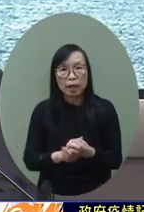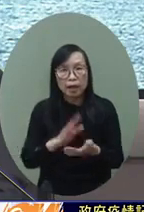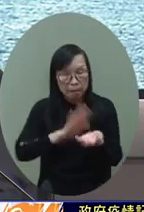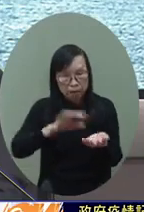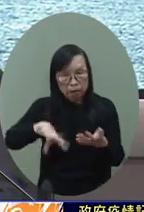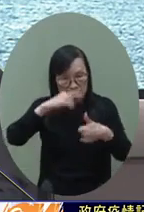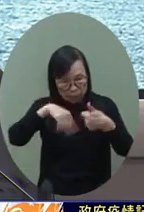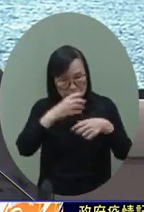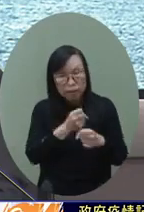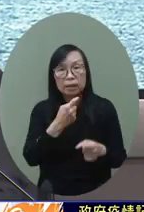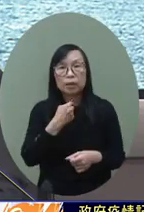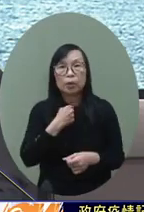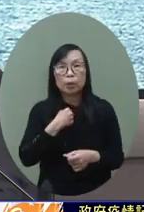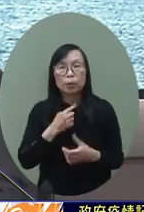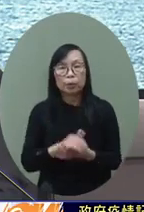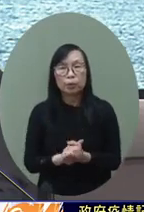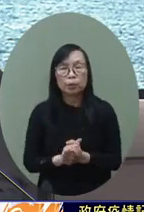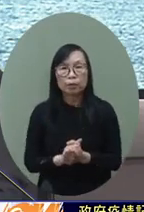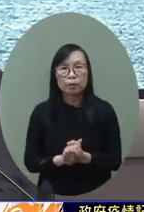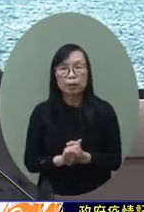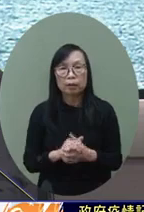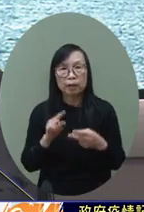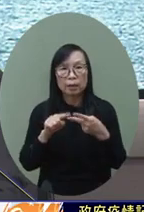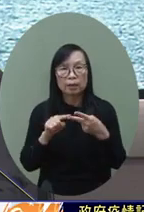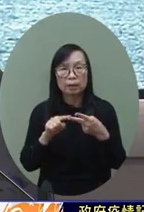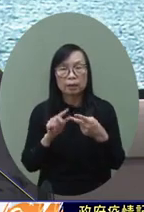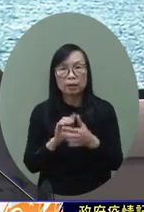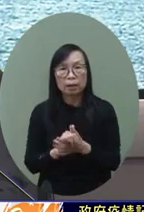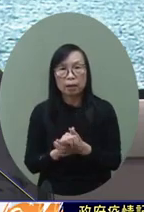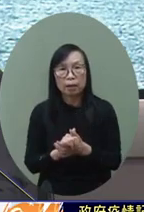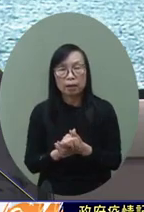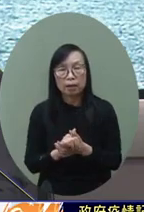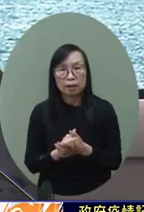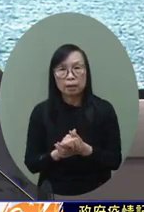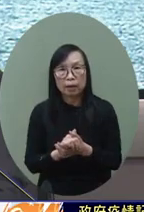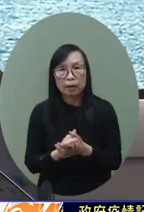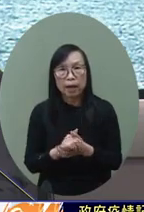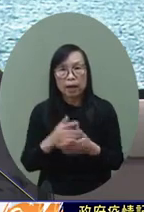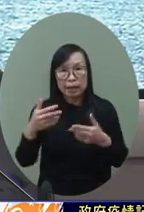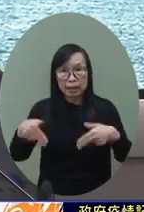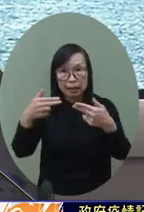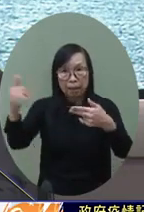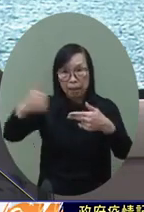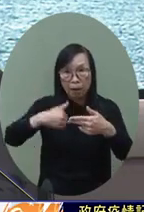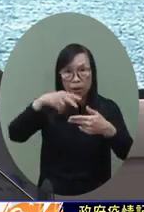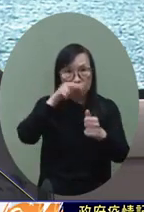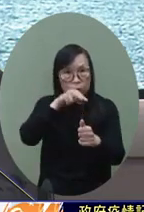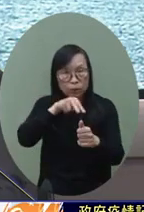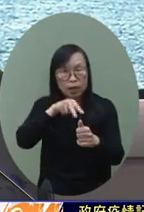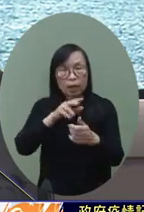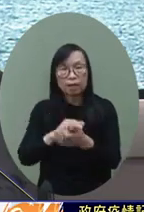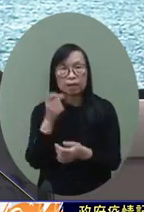試嘅。咁第二就係喺任何一啲即係入口管制嗰度，特別係